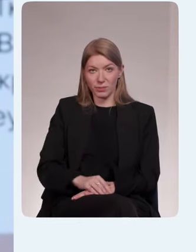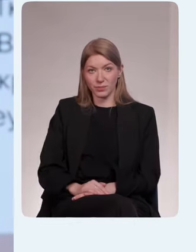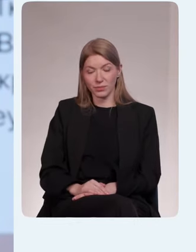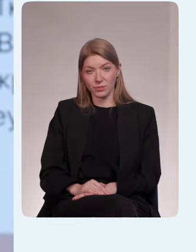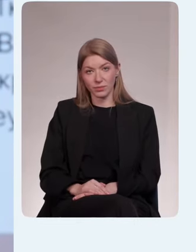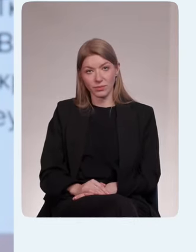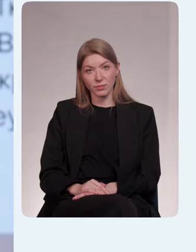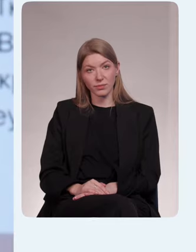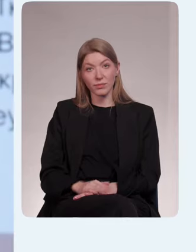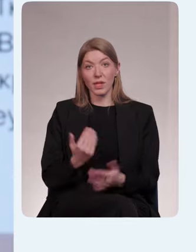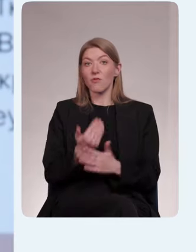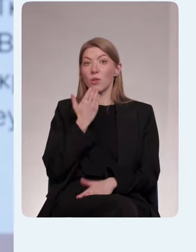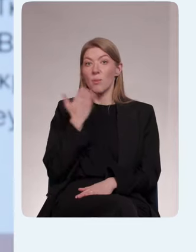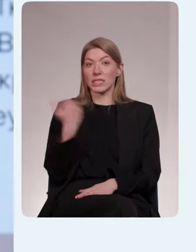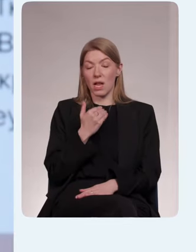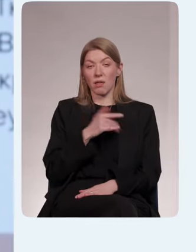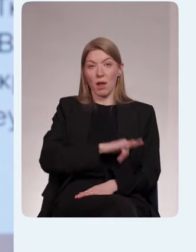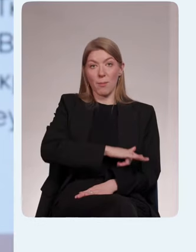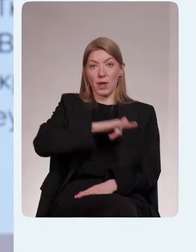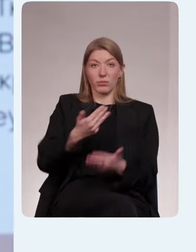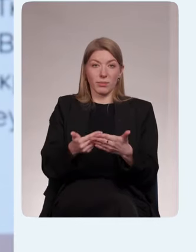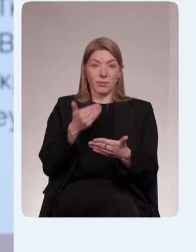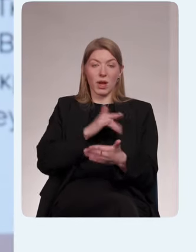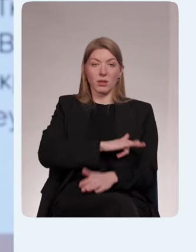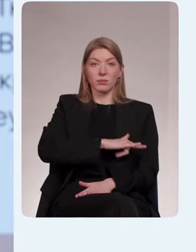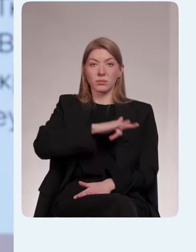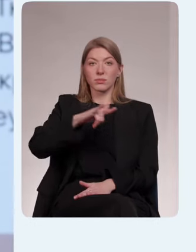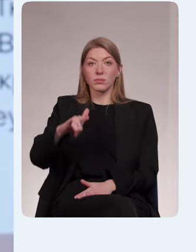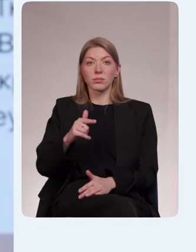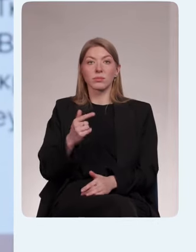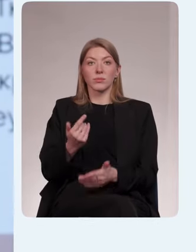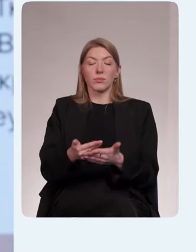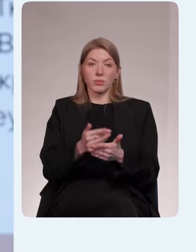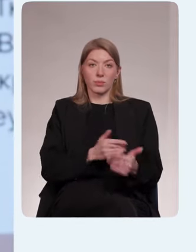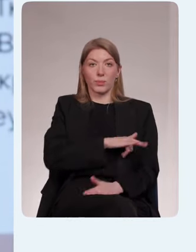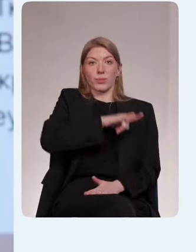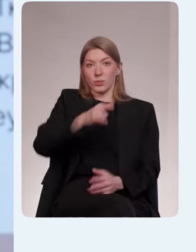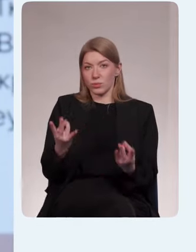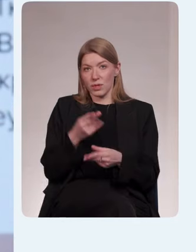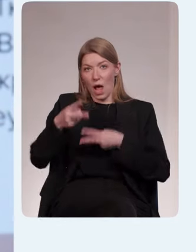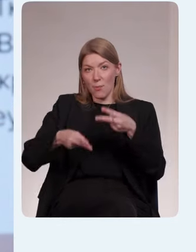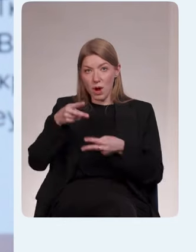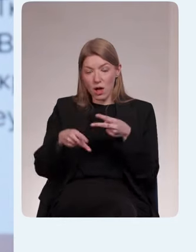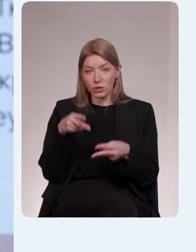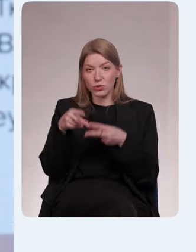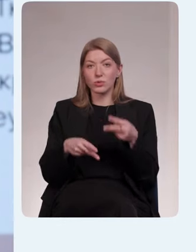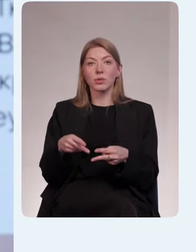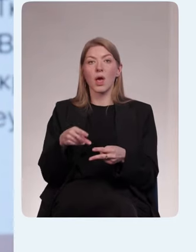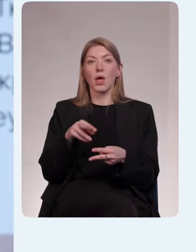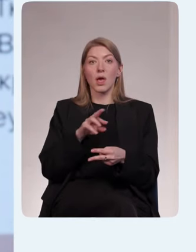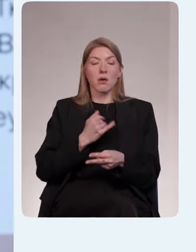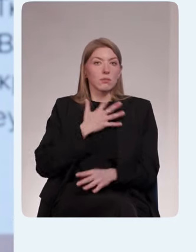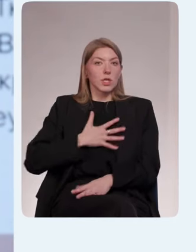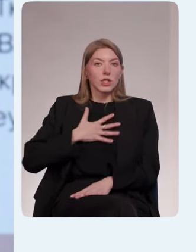считаю. И последний перелет, перед последним перелетом с операцией, то есть у меня недавно была операция, я переживала,